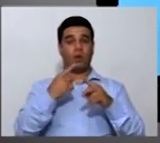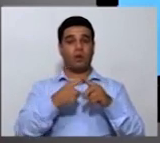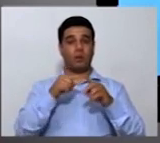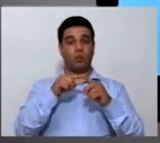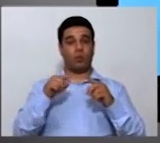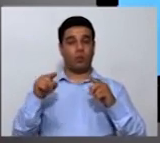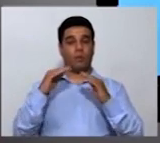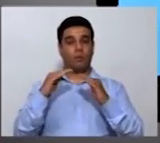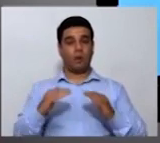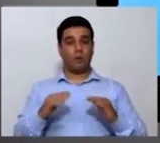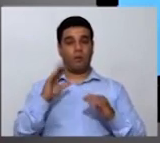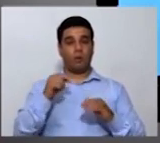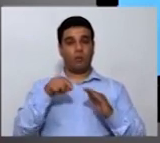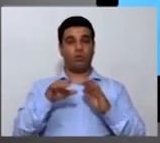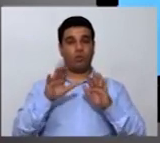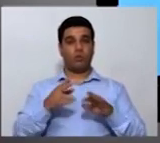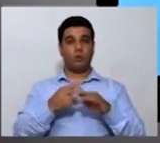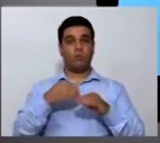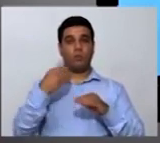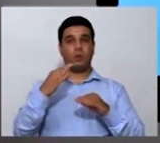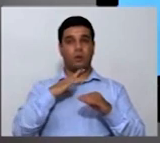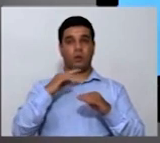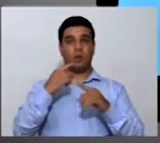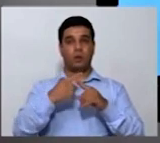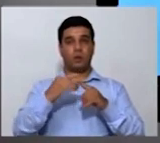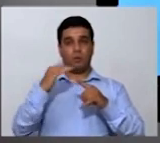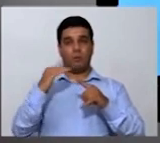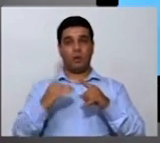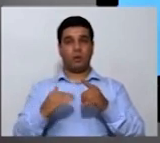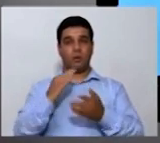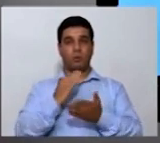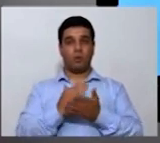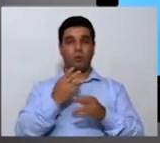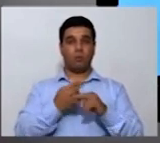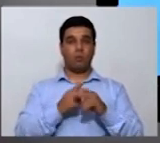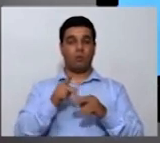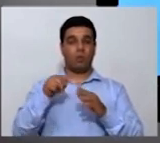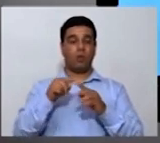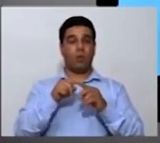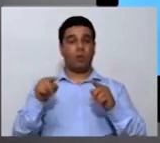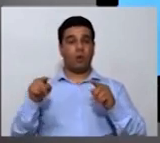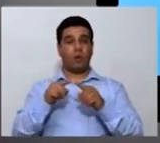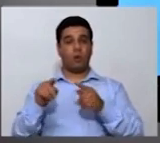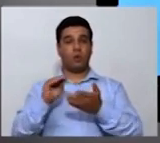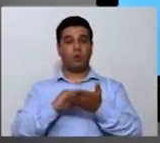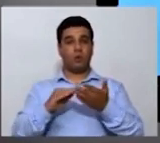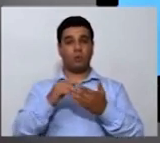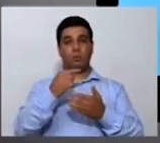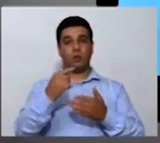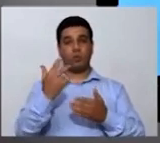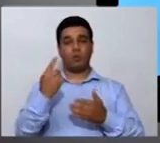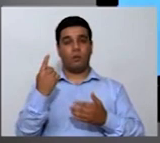yotibdi. Va bu yerda ham berilgan oraliqda x o'qidan pastda yotibdi. Bu oraliqlarni yozamiz minus 3 dan 1